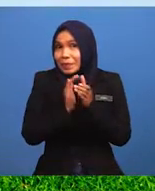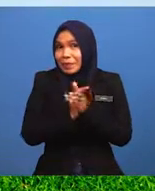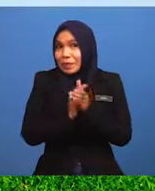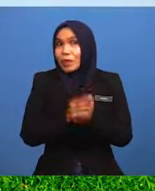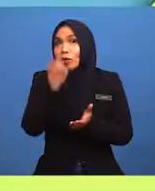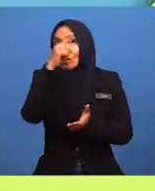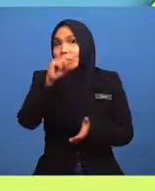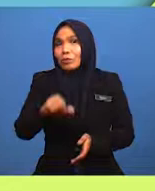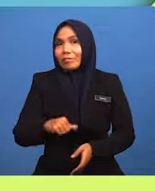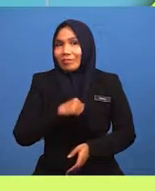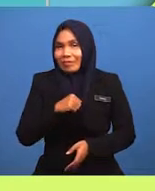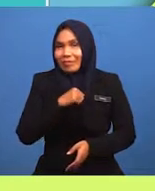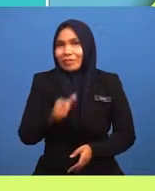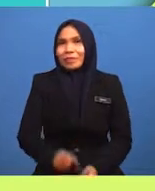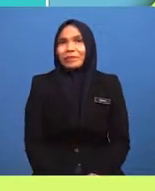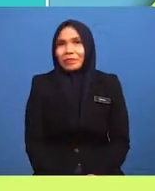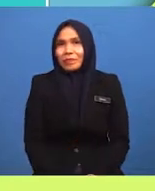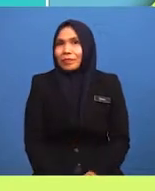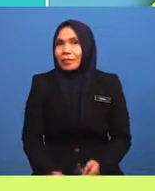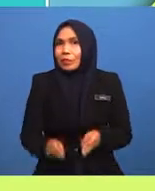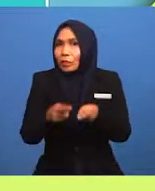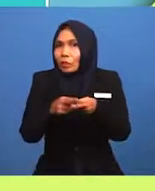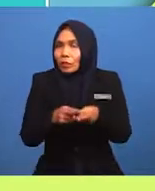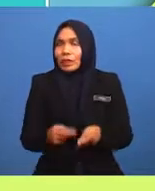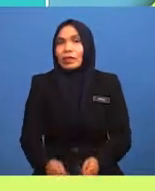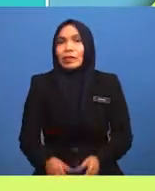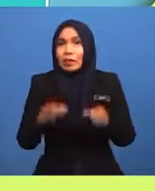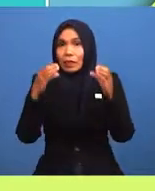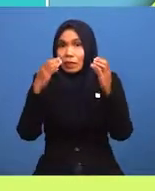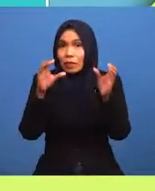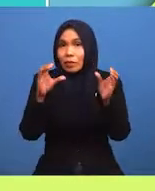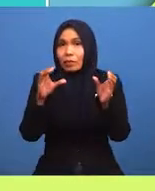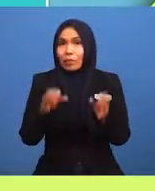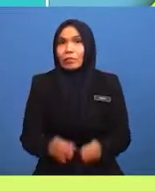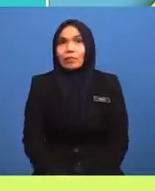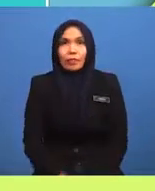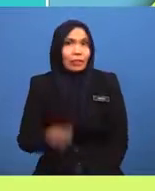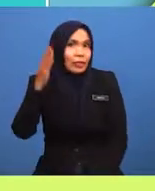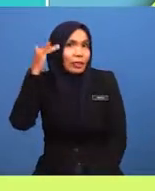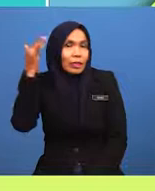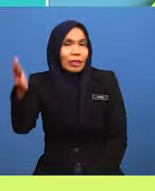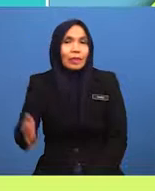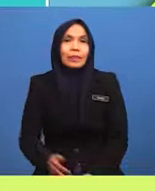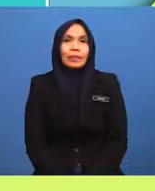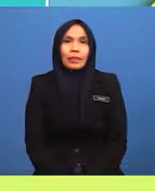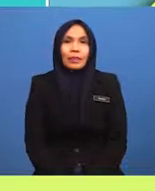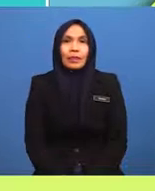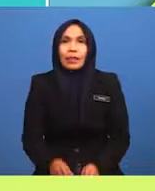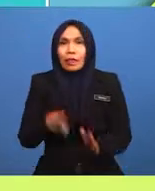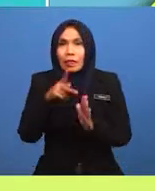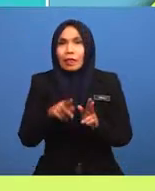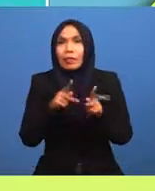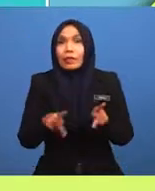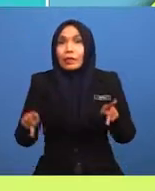sendiri. Sebagai rumusan, cikgu mengimbas kembali kepentingan hemat tinggi